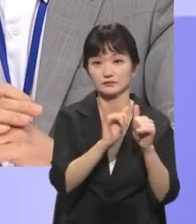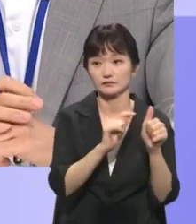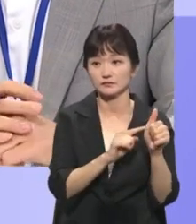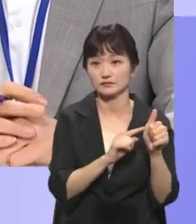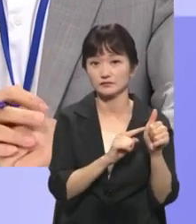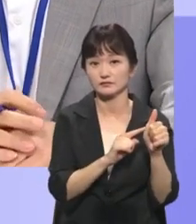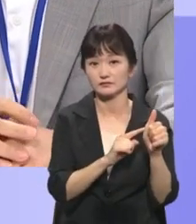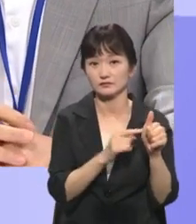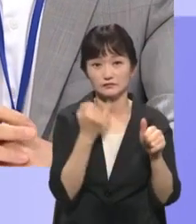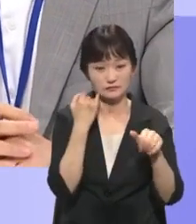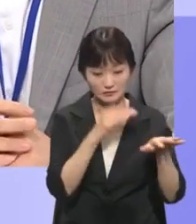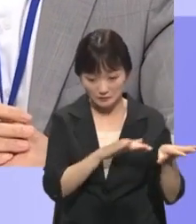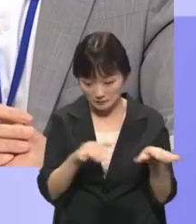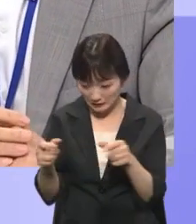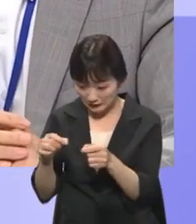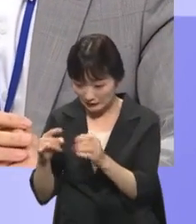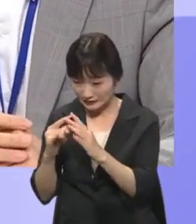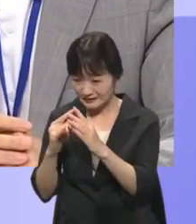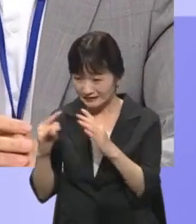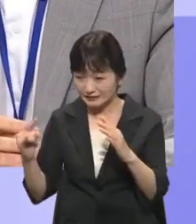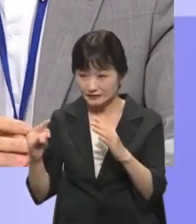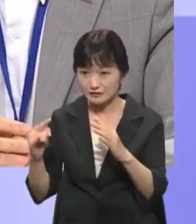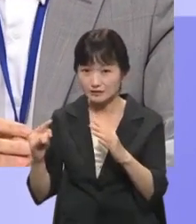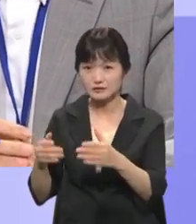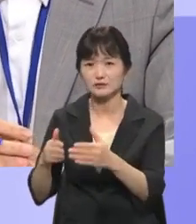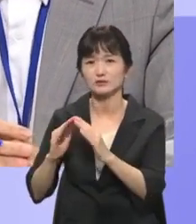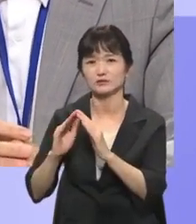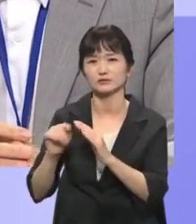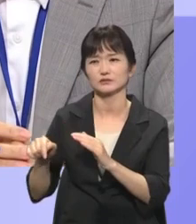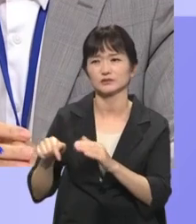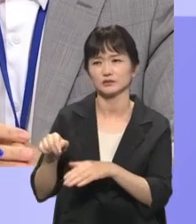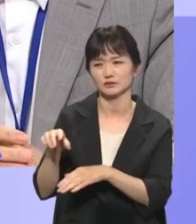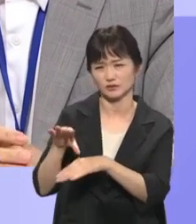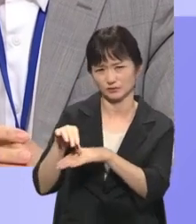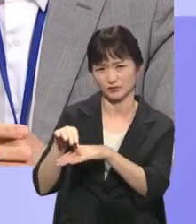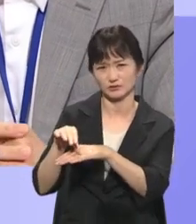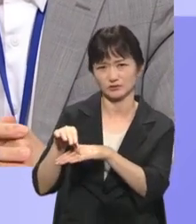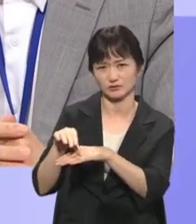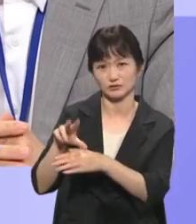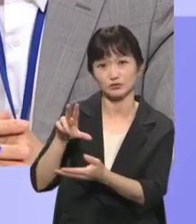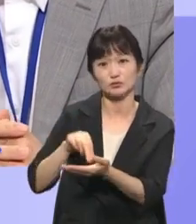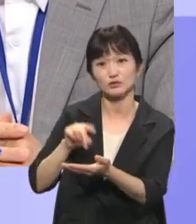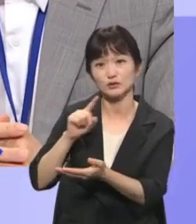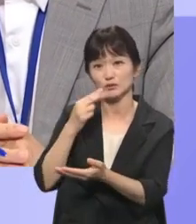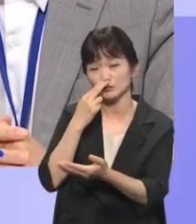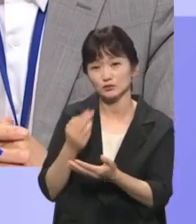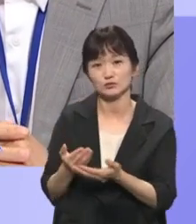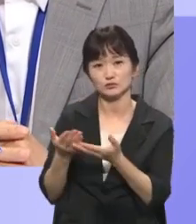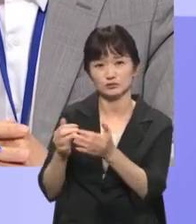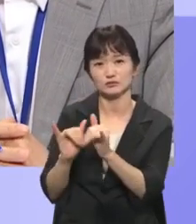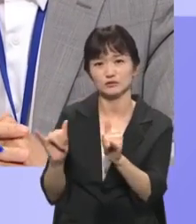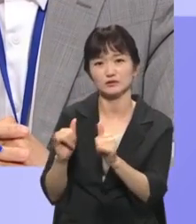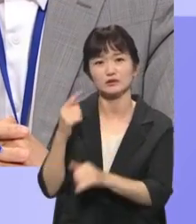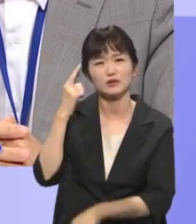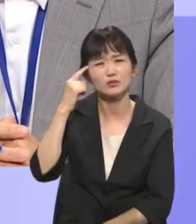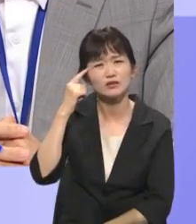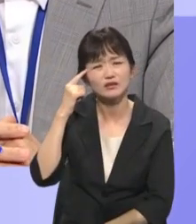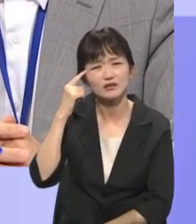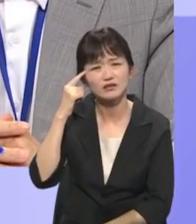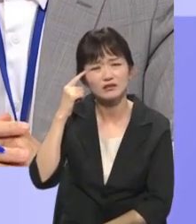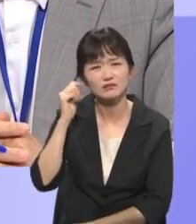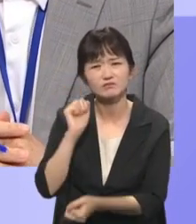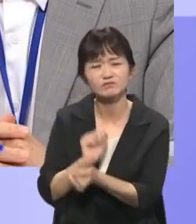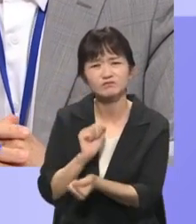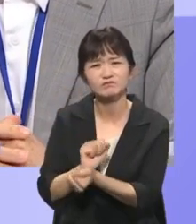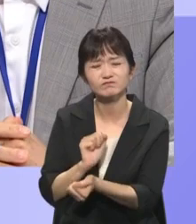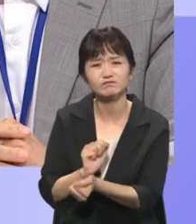어떤 유튜버는 아예 또 바닷가에 텐트를 치고 했대요 방송을. 그러니까 주제가 목숨 건 사람들이죠. 네. 뭐 왜 이러는 건지 잠깐